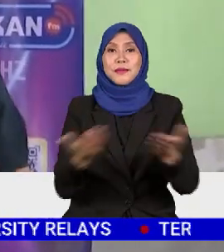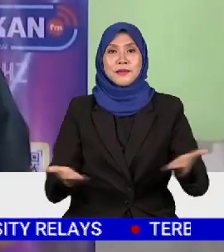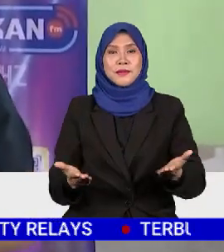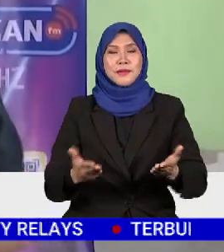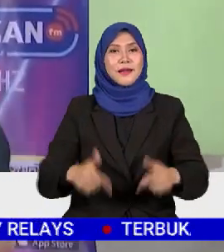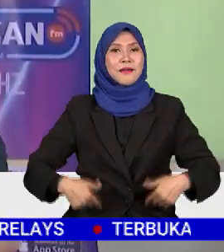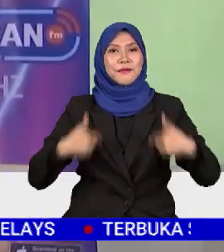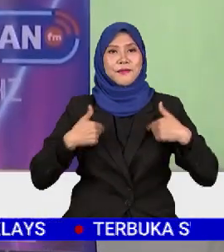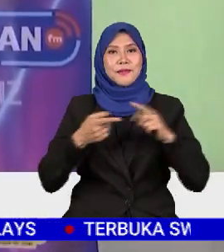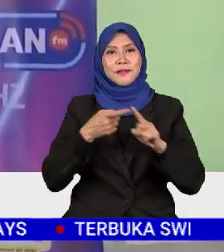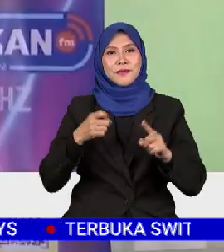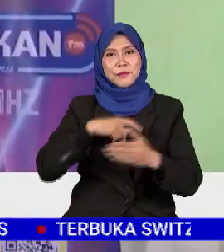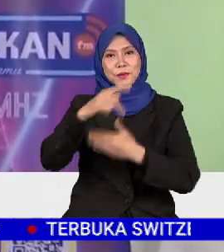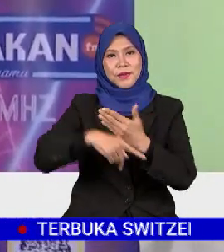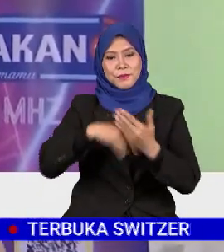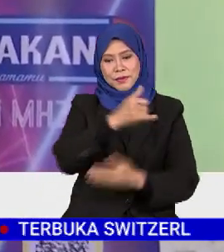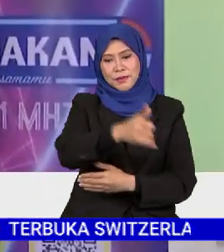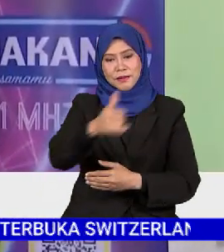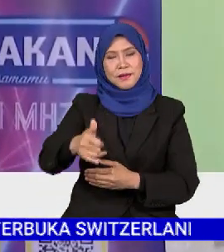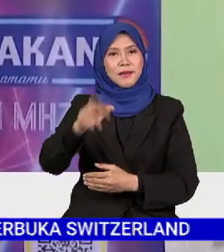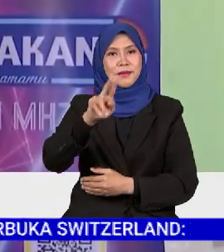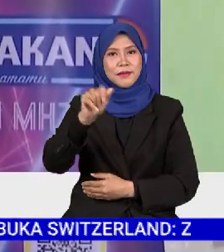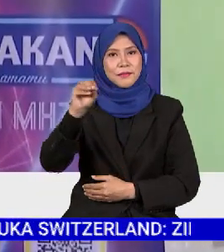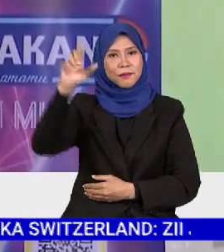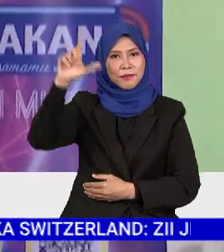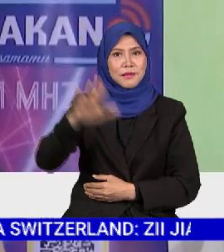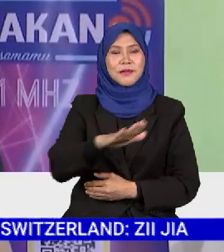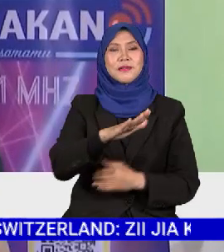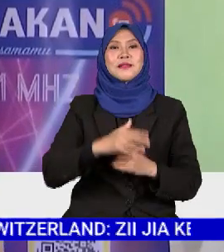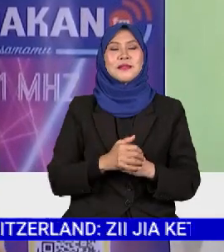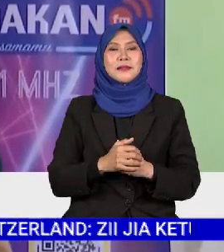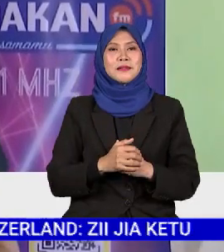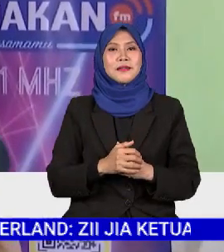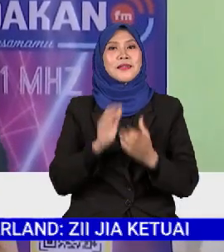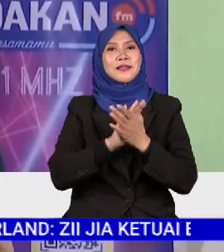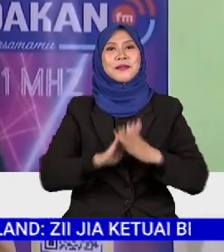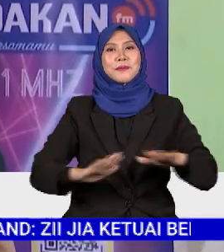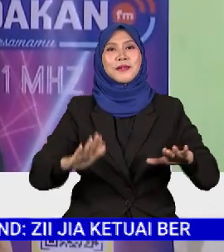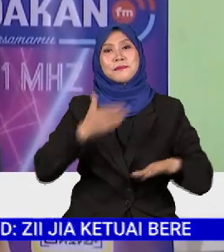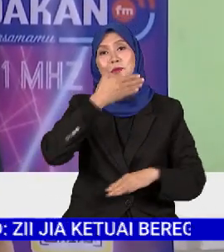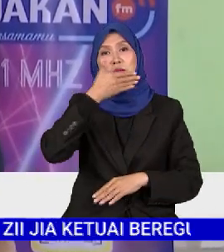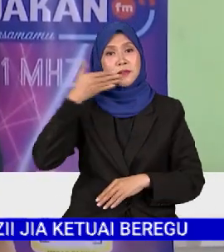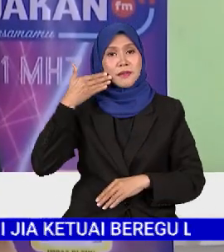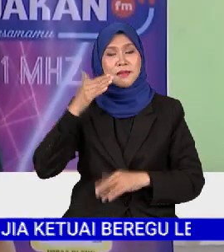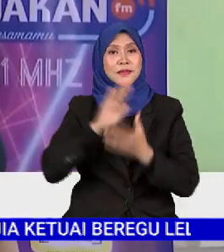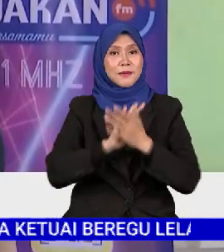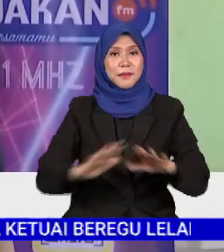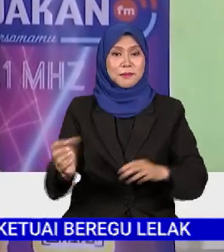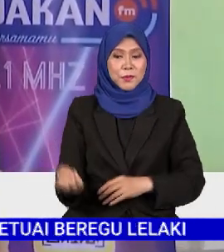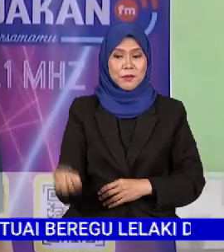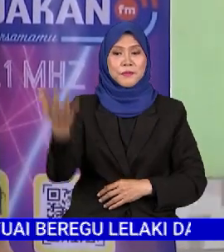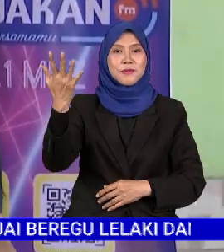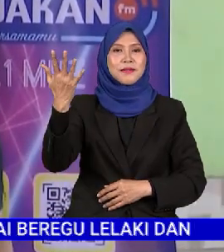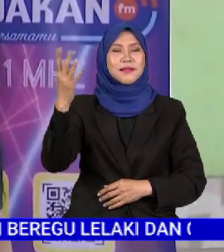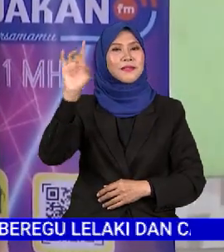lintas langsung dibawakan untuk program Jelajah Ramadan RTM Sandakan 2023. Dan selamat berpuasa, selamat berbuka puasa kelak.